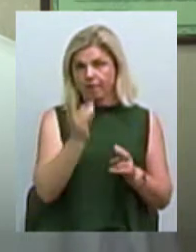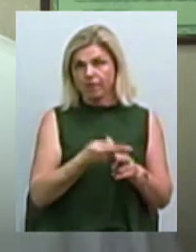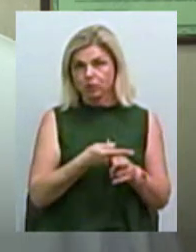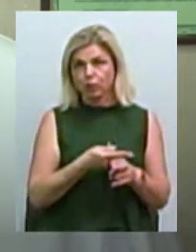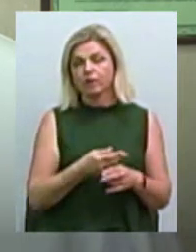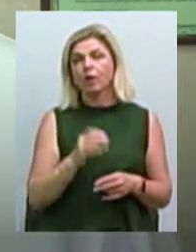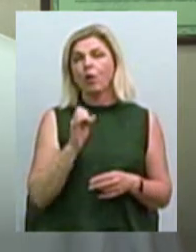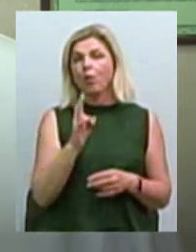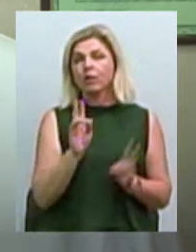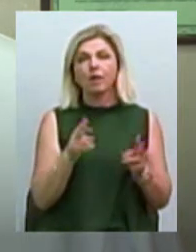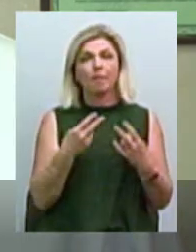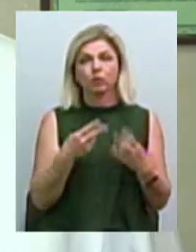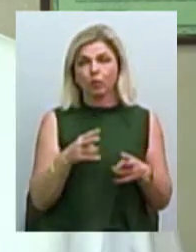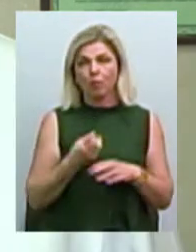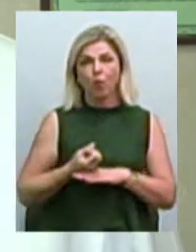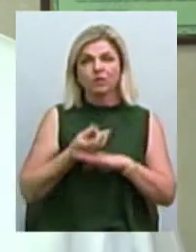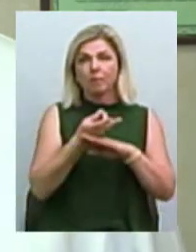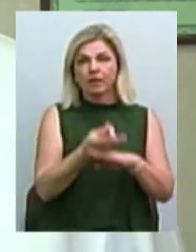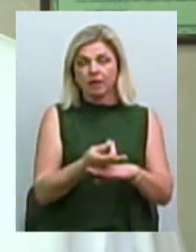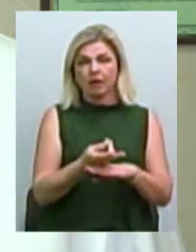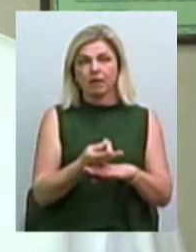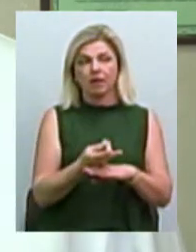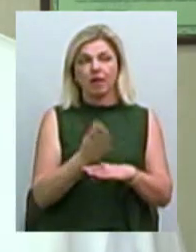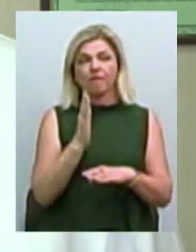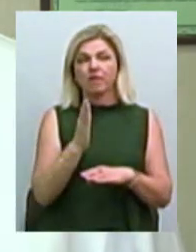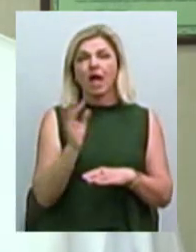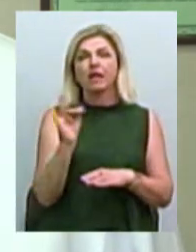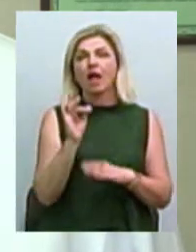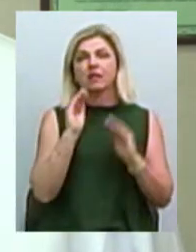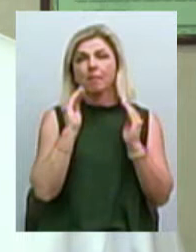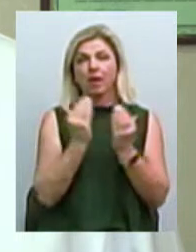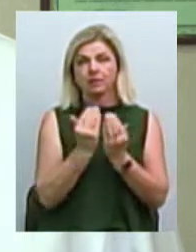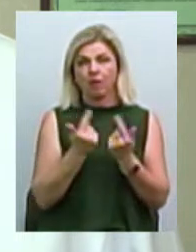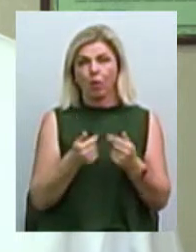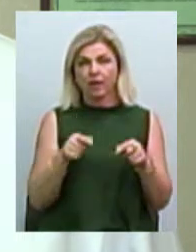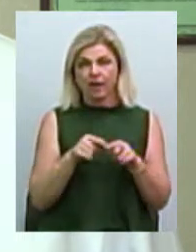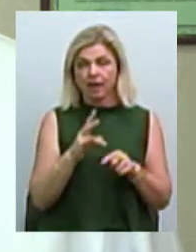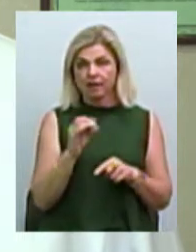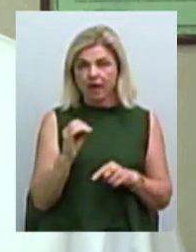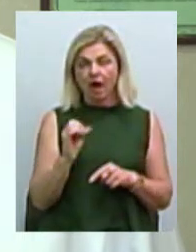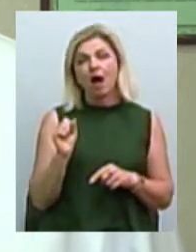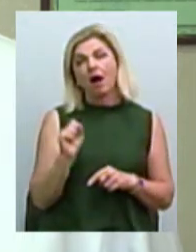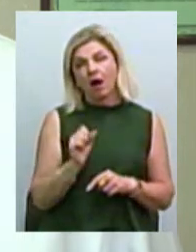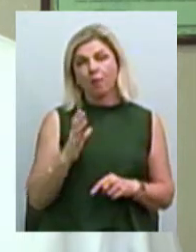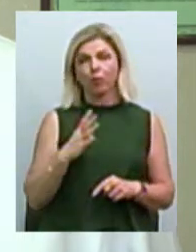Тобто він не потребував госпіталізації в реанімаційне відділення, а був